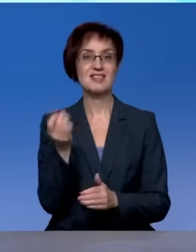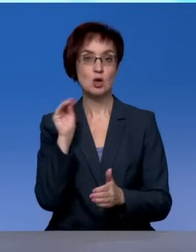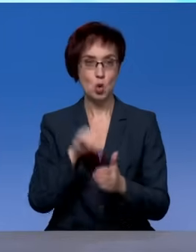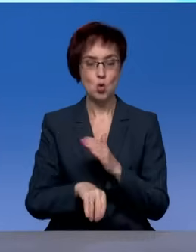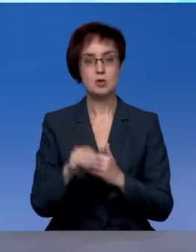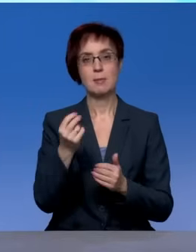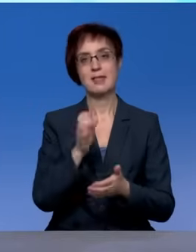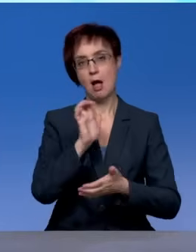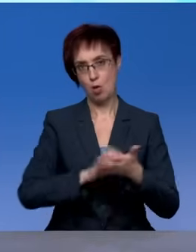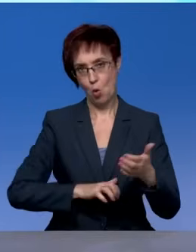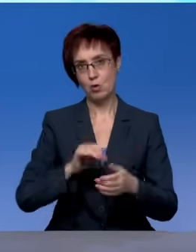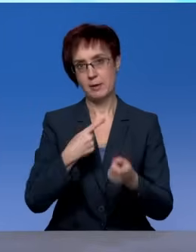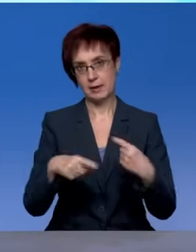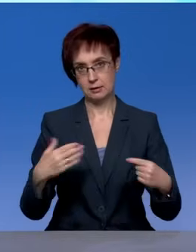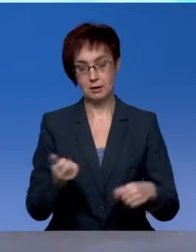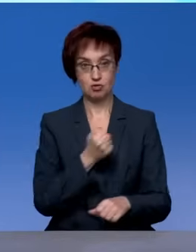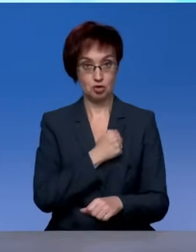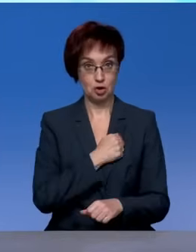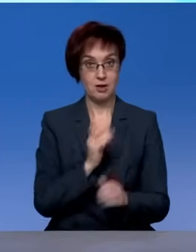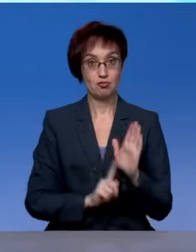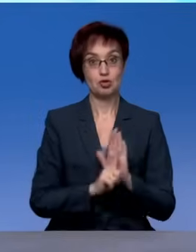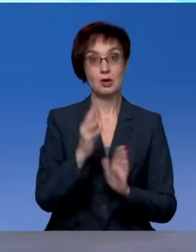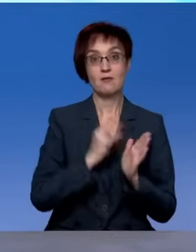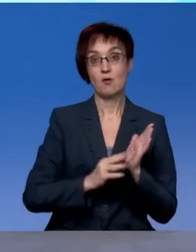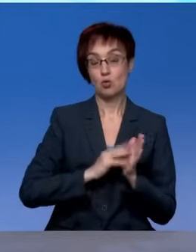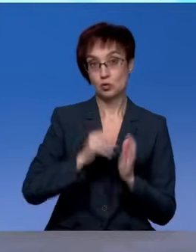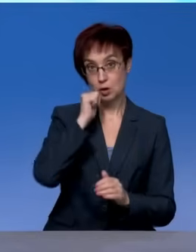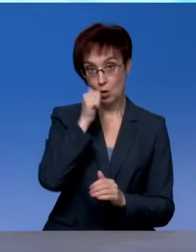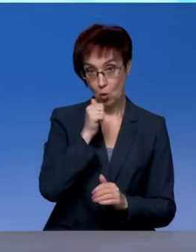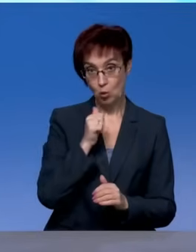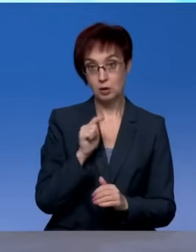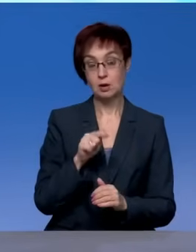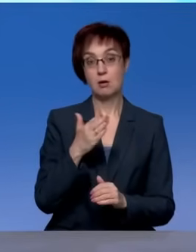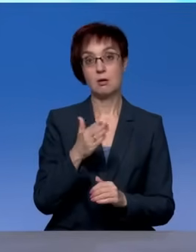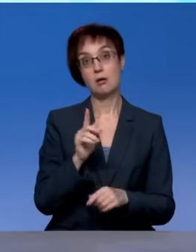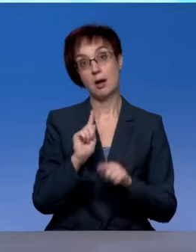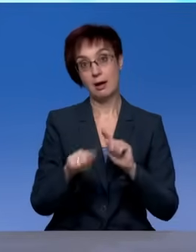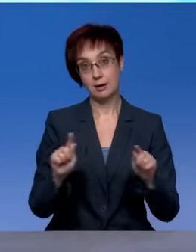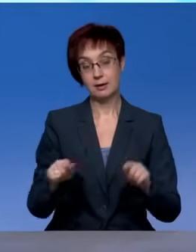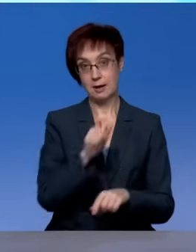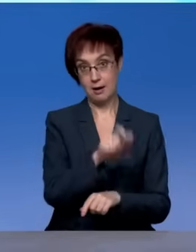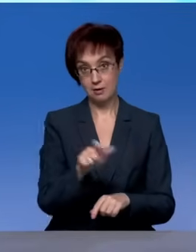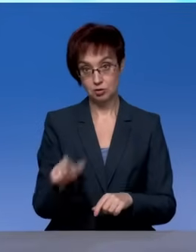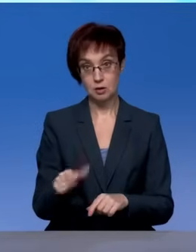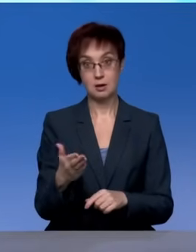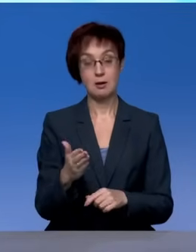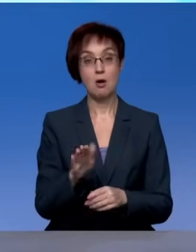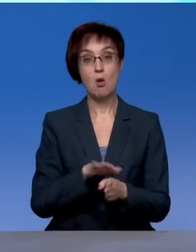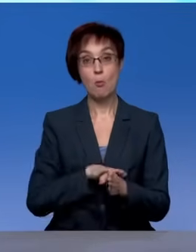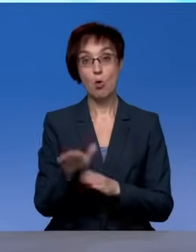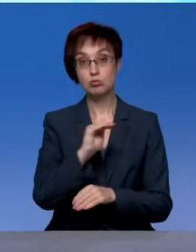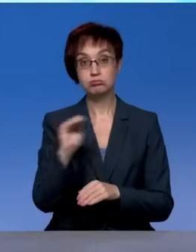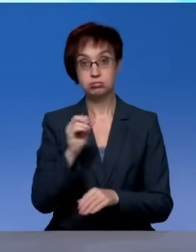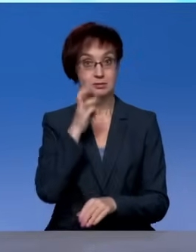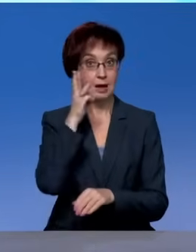и некоторые до сих пор не получают белую зарплату. У кого-то серая, у кого-то черная и так далее. А что